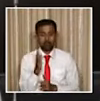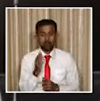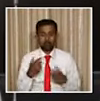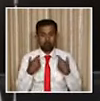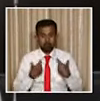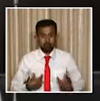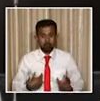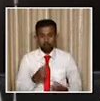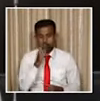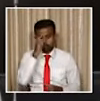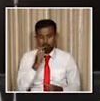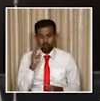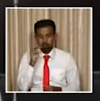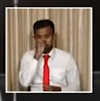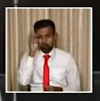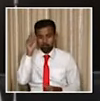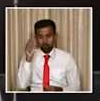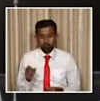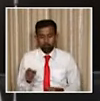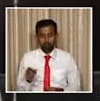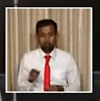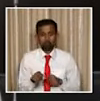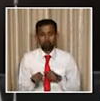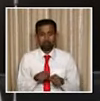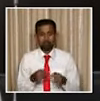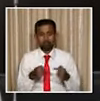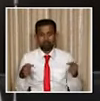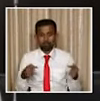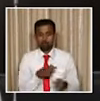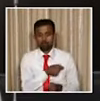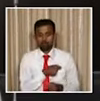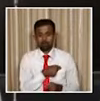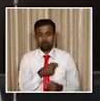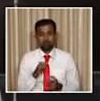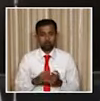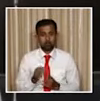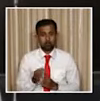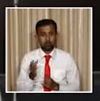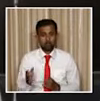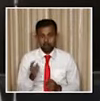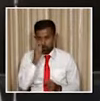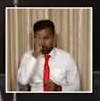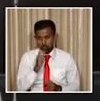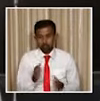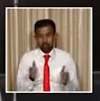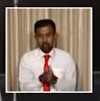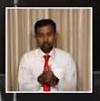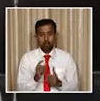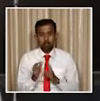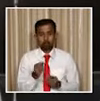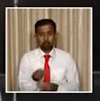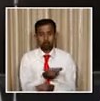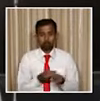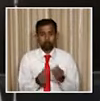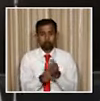மைத்ரிபால சிறிசேன அவர்கள், இன்றைய பாராளுமன்றத்துடைய எதிர்க்கட்சித் தலைவர் கௌரவ சஜித் பிரேமதாசா உட்பட இந்த பாராளுமன்றத்தை